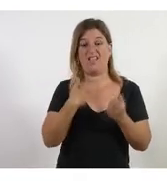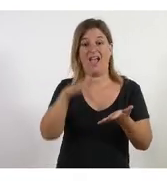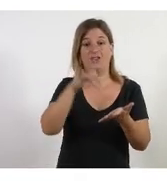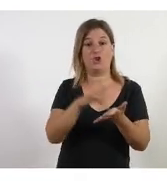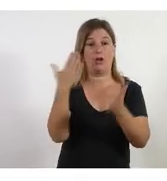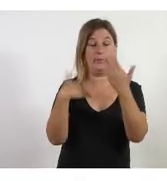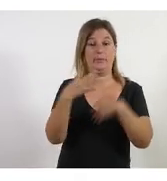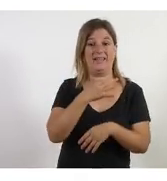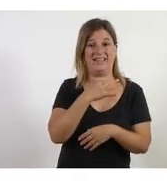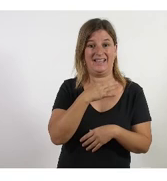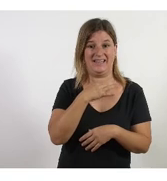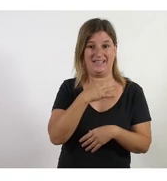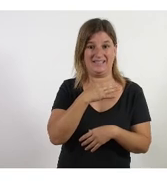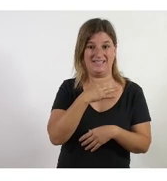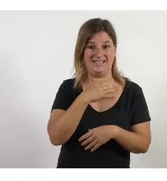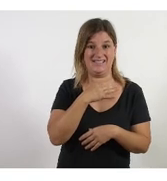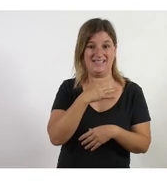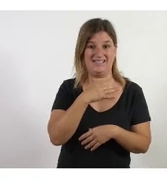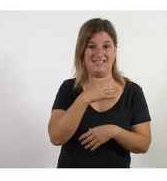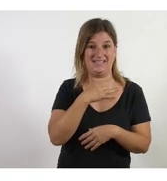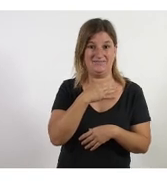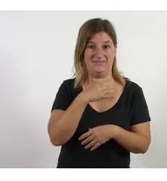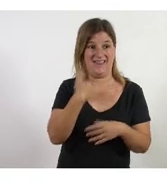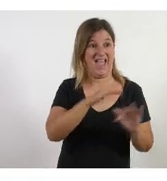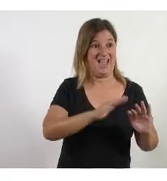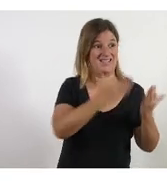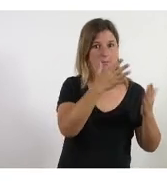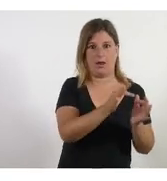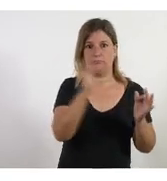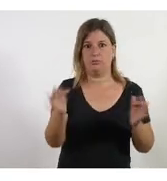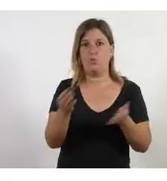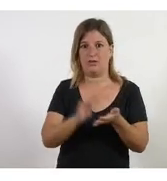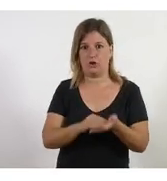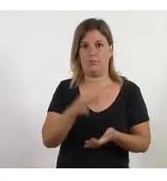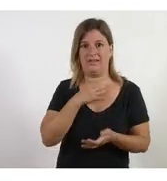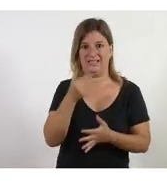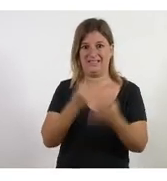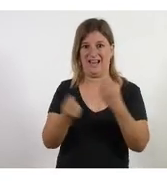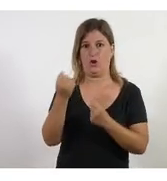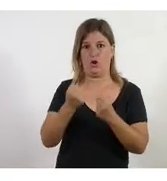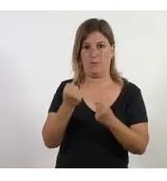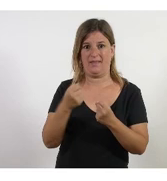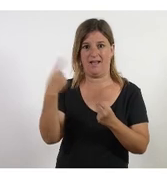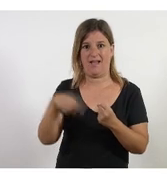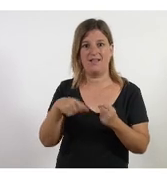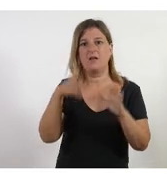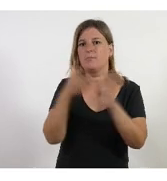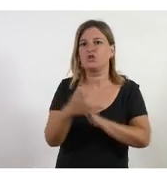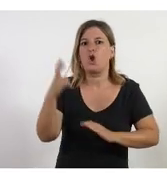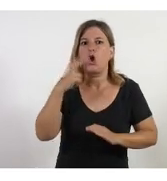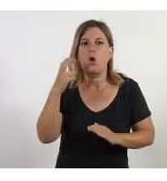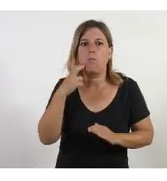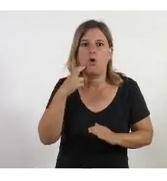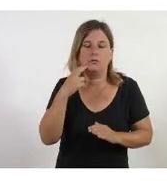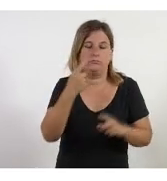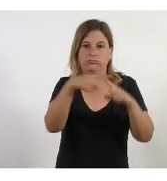molt a veure amb la crisi econòmica que just acabàvem de superar. Llavors, la por és un element que és multifacètic. Por a